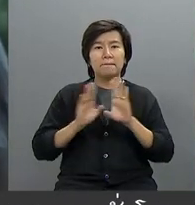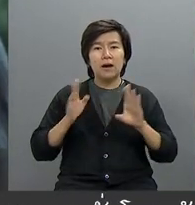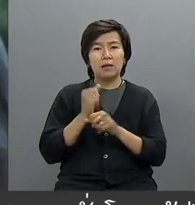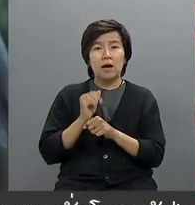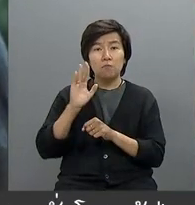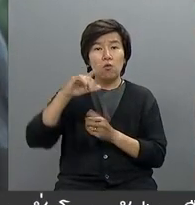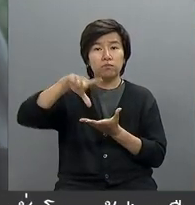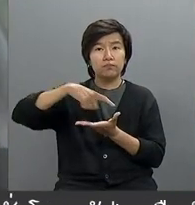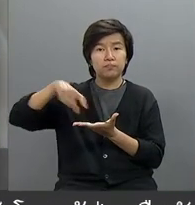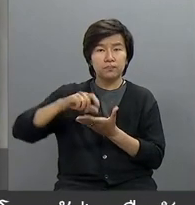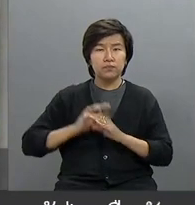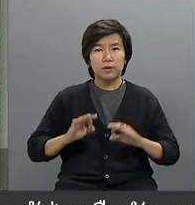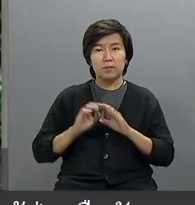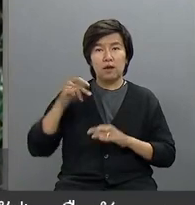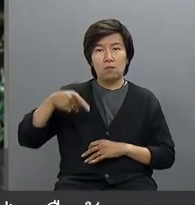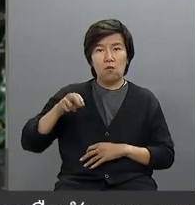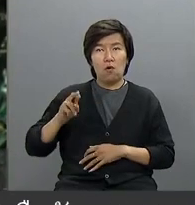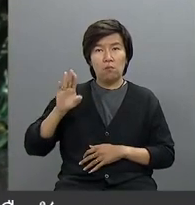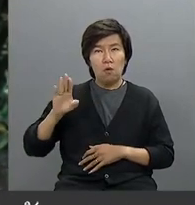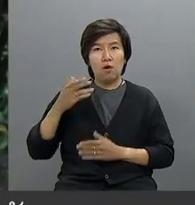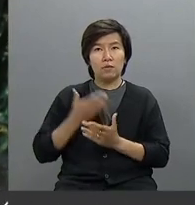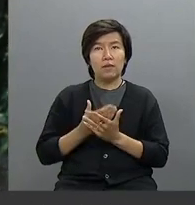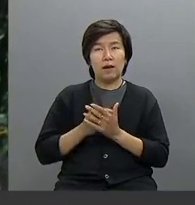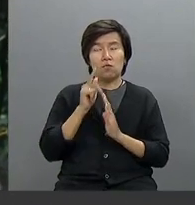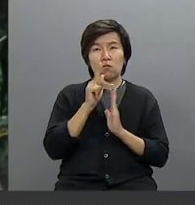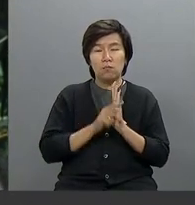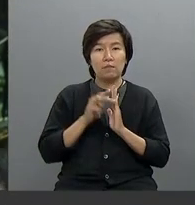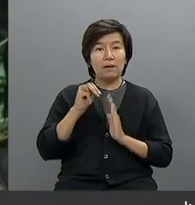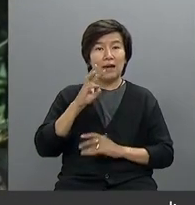ดังกล่าวกำหนดไว้หรือไม่นายวิษณุเปล่าว่ากฎหมายดังกล่าวครอบคลุมกับทุกกรณีที่มีการเปิดรับบริจาคอยู่แล้วส่วนจะผิดหรือไม่ผิดนั้นไม่ทราบทั้งด้านของว่าที่พันตรีสมบัติวงศ์กำแหงกรรมการฝ่ายช่วยเหลือประชาชนทางกฎหมายเนติบัณฑิตระยะสภาให้ความเห็นทางกฎหมายว่าเรื่องของการขอรับบริจาคอยู่ภายใต้บรพ.ร.บ.ควบคุมการเรี่ยไรมาตรา 6